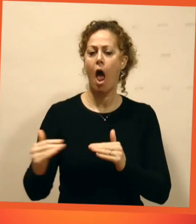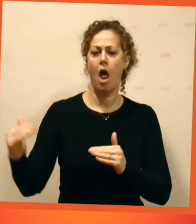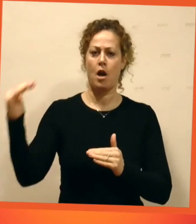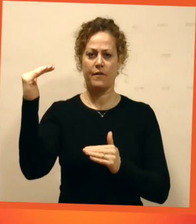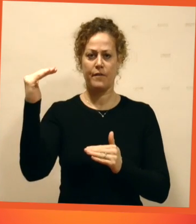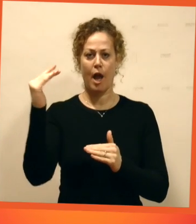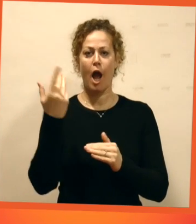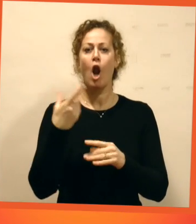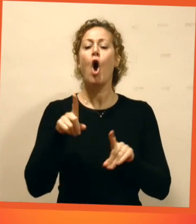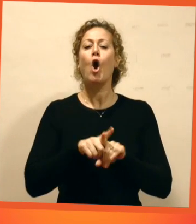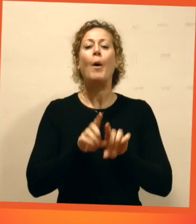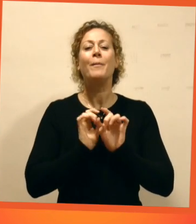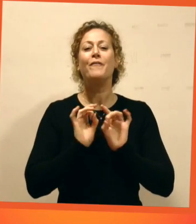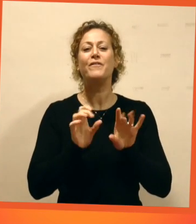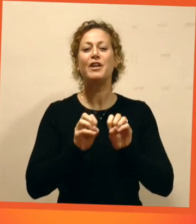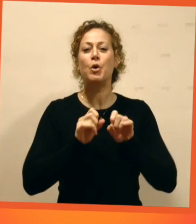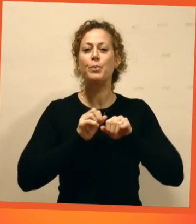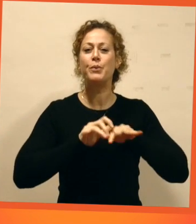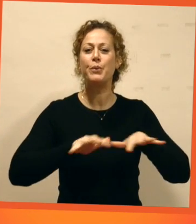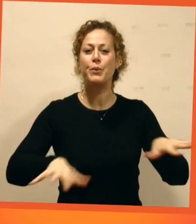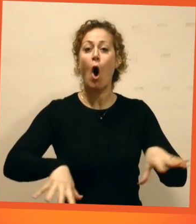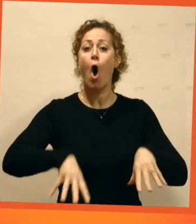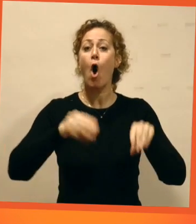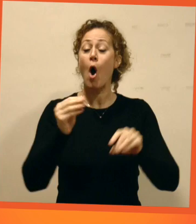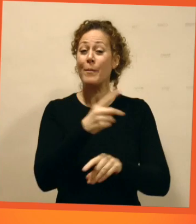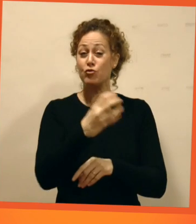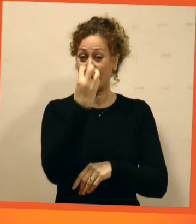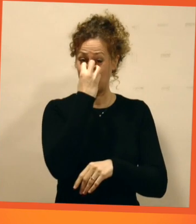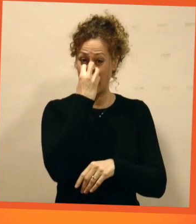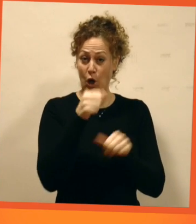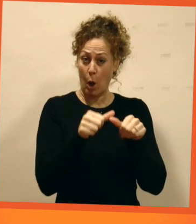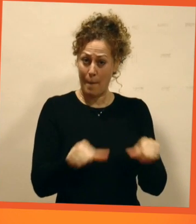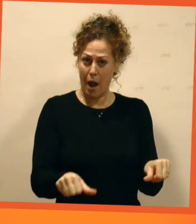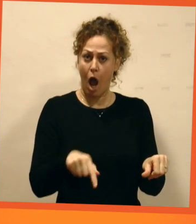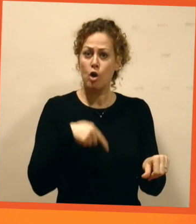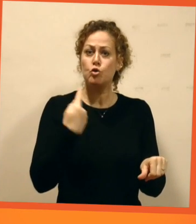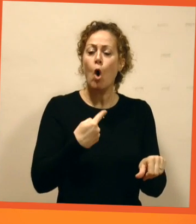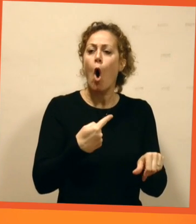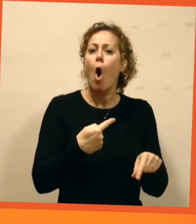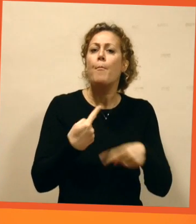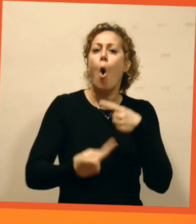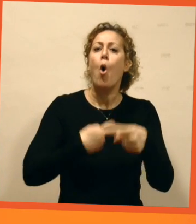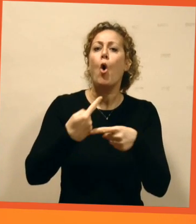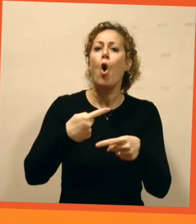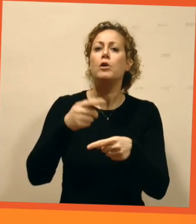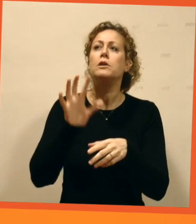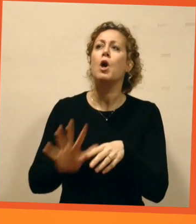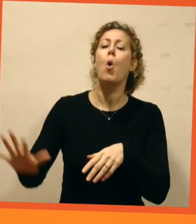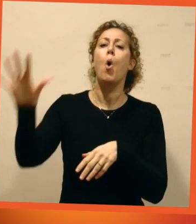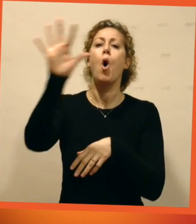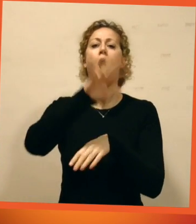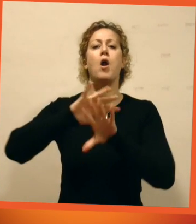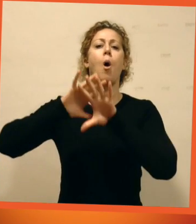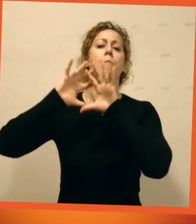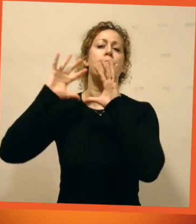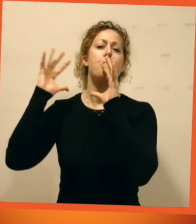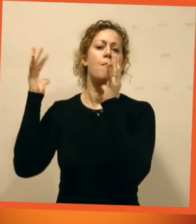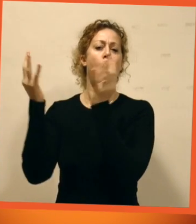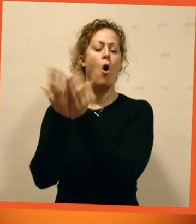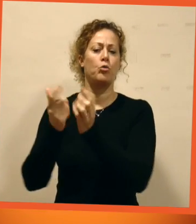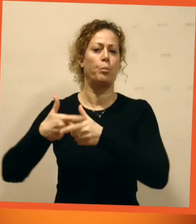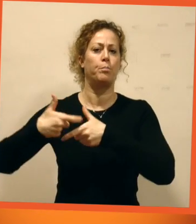circo teatro da noi e poi l'hanno coltivato anche in altri luoghi, e adesso sono a livello mondiale. Abbiamo